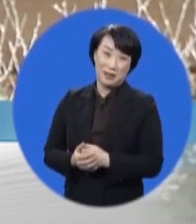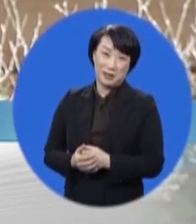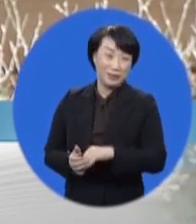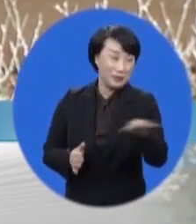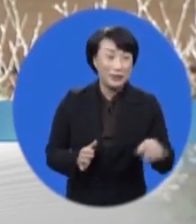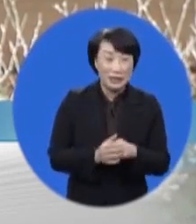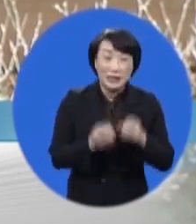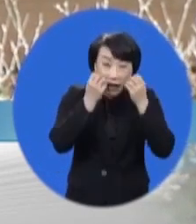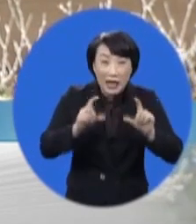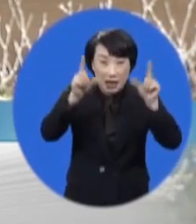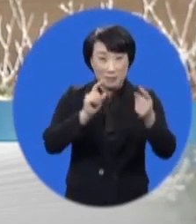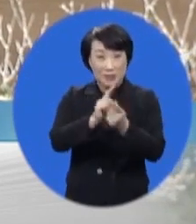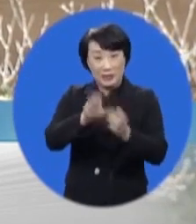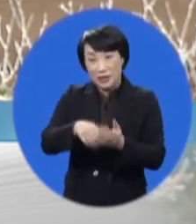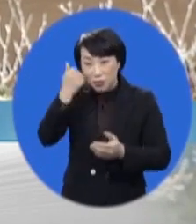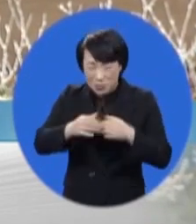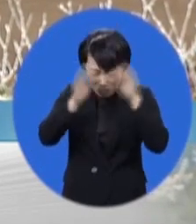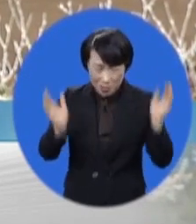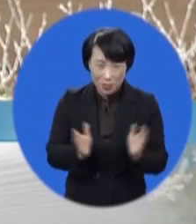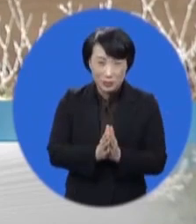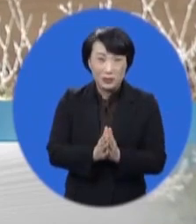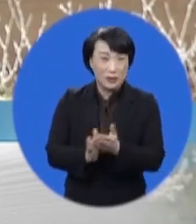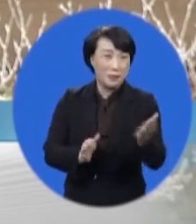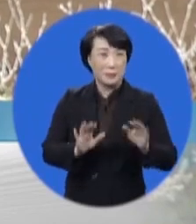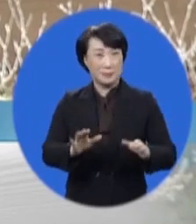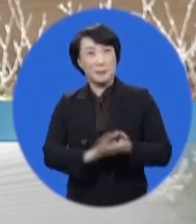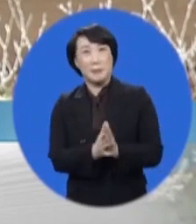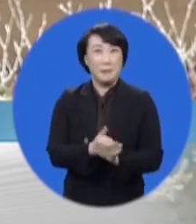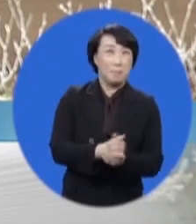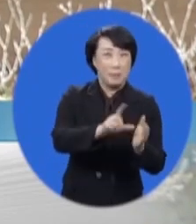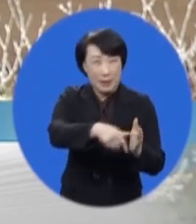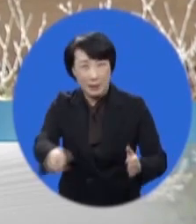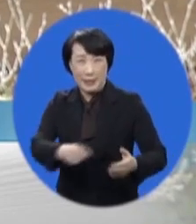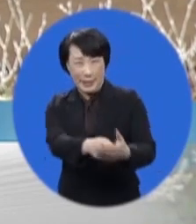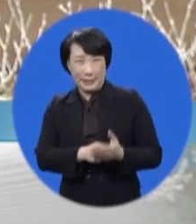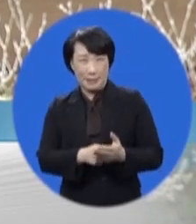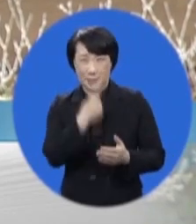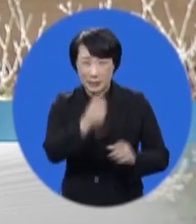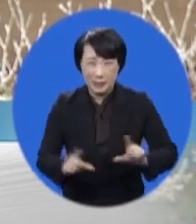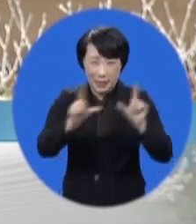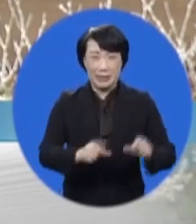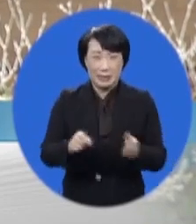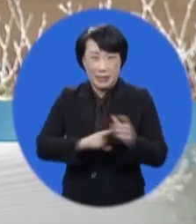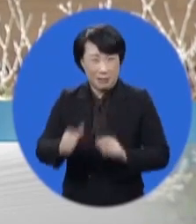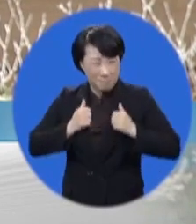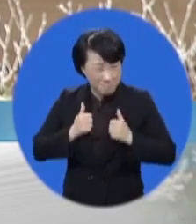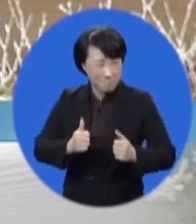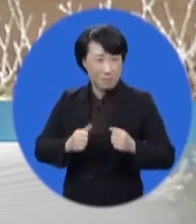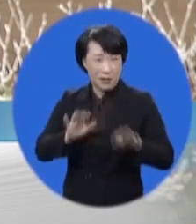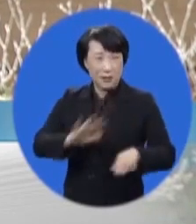새해를 맞이할 때면 누구든지 세월을 아끼리라, 내가 좀 멋지게 살리라, 신앙생활